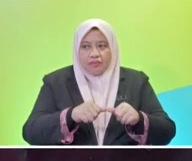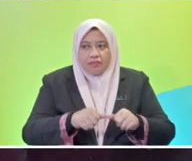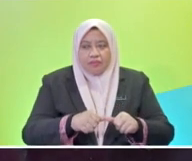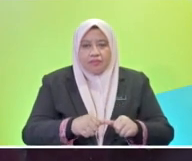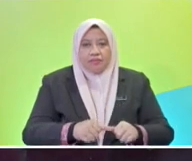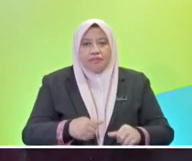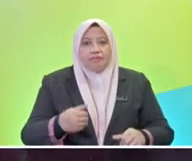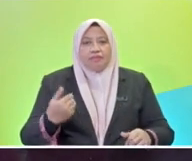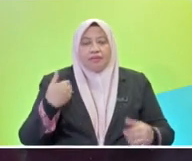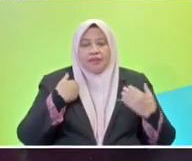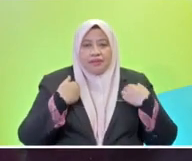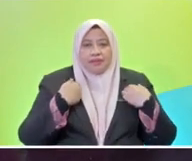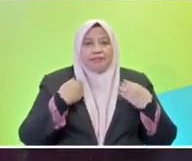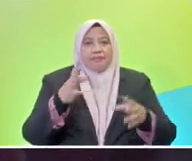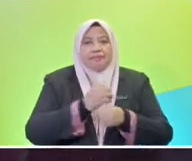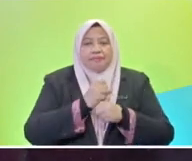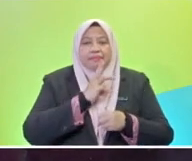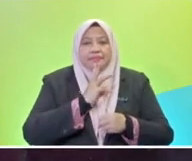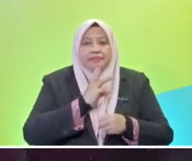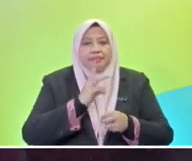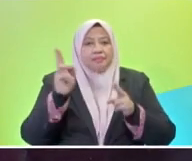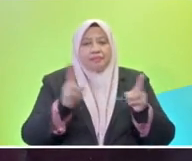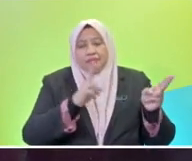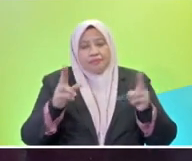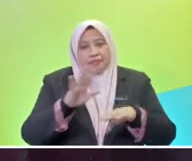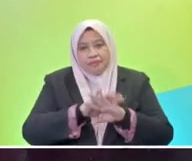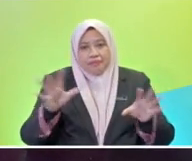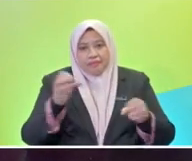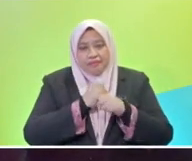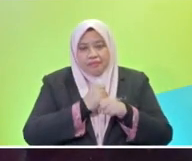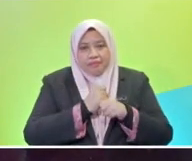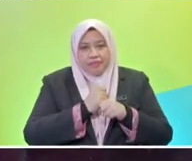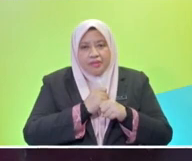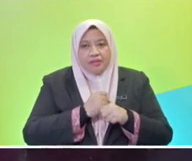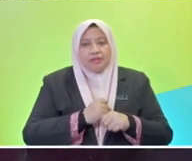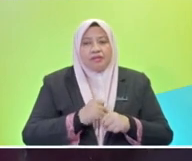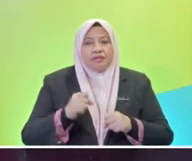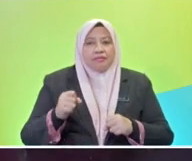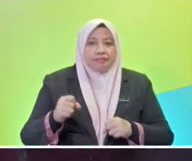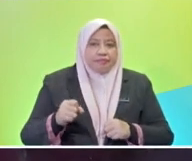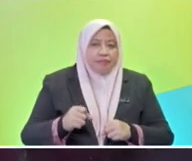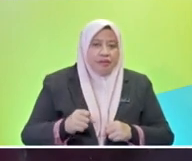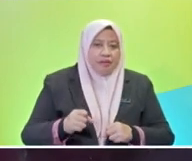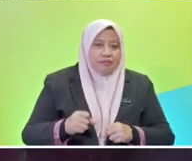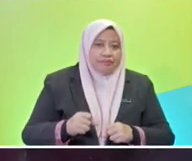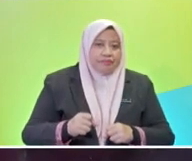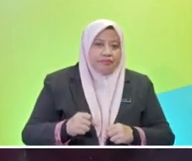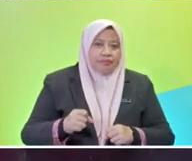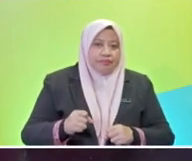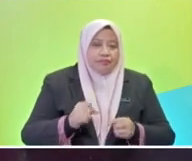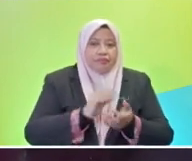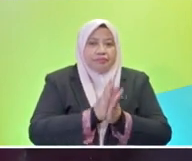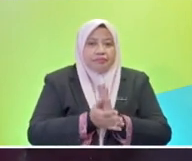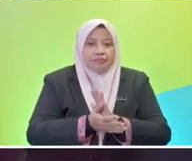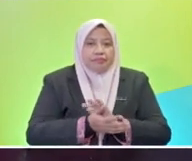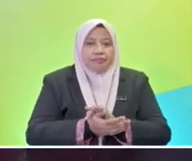dapat juga, cikgu. Air dapat. Udara je tak dapat. Bagus awak. Boleh fikir, okey? Tampalkan. Okey, jadi